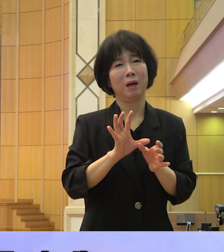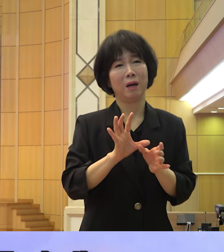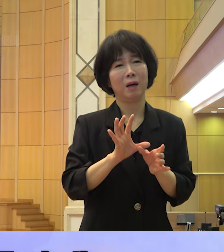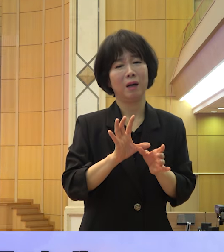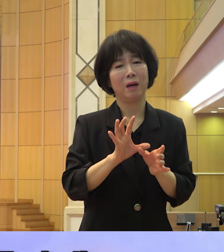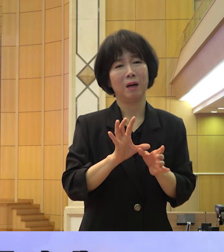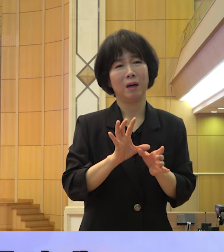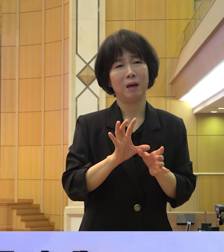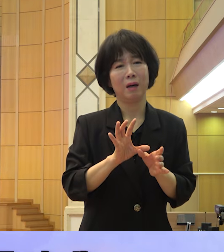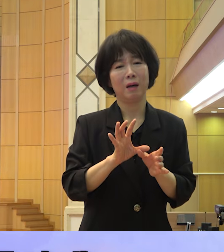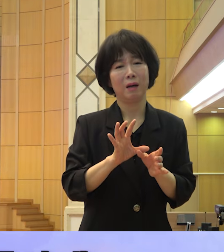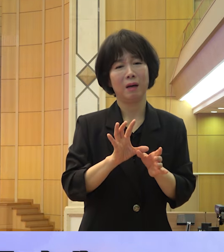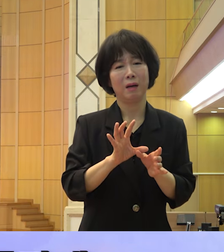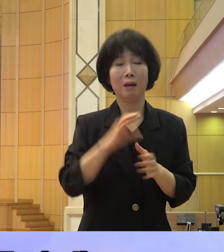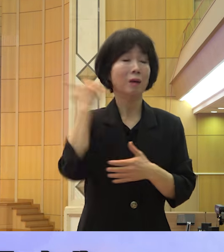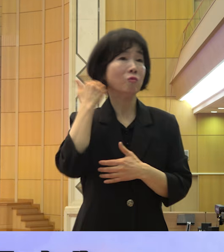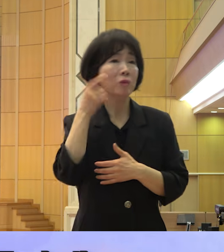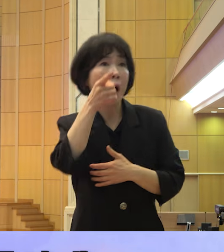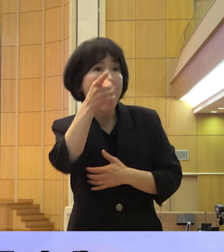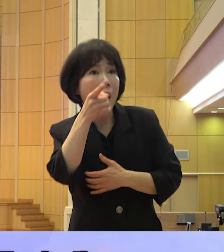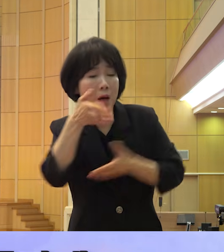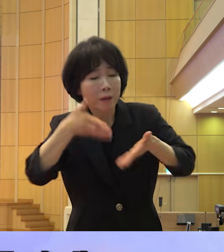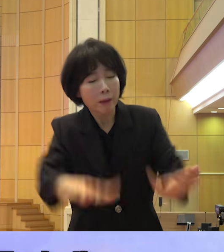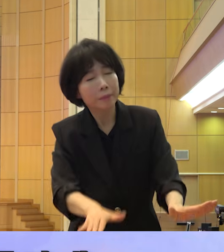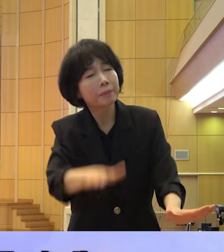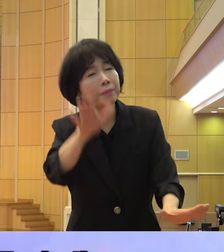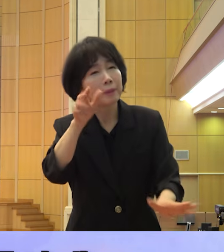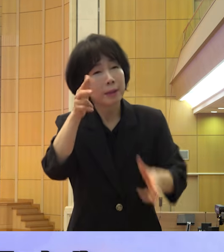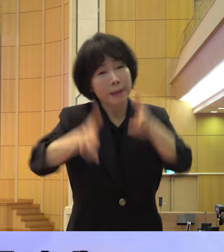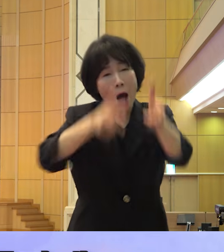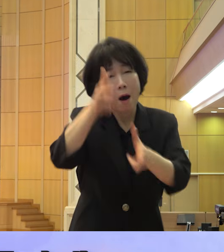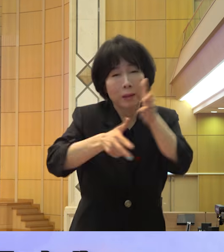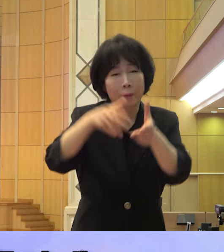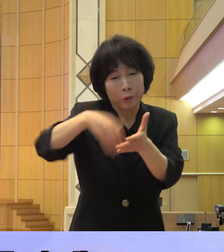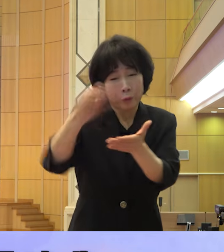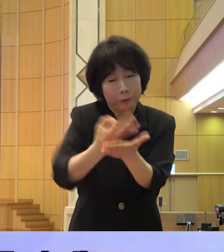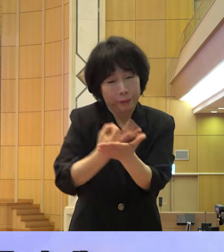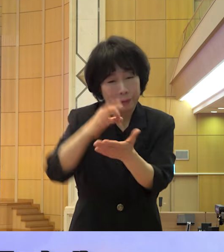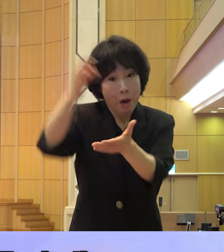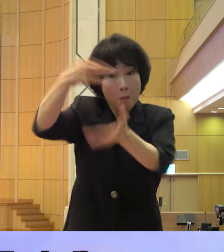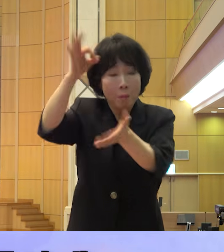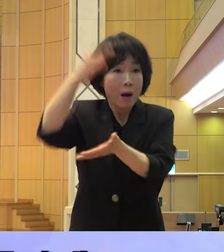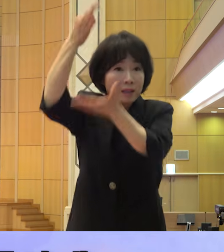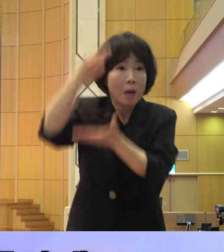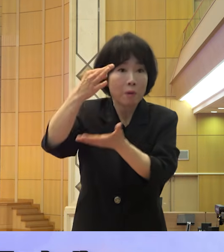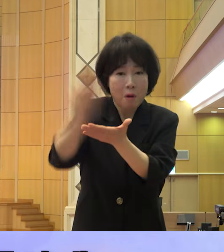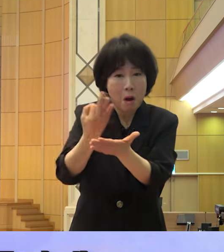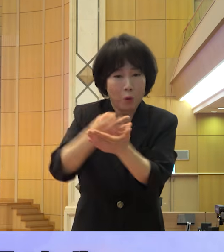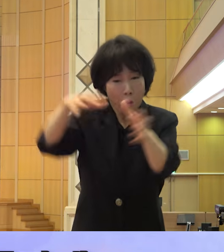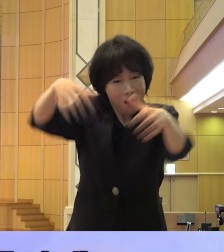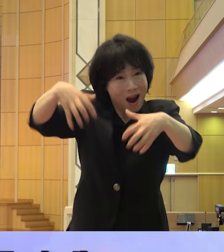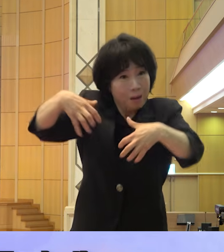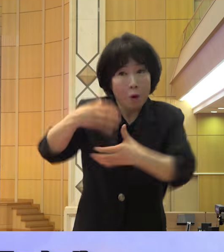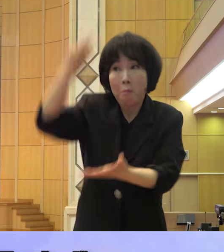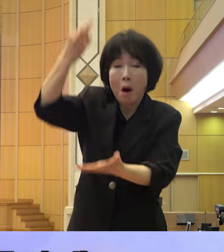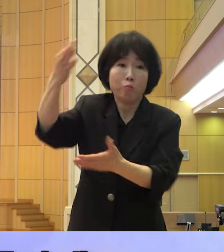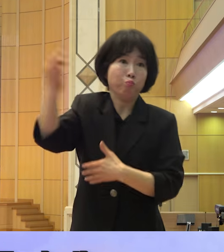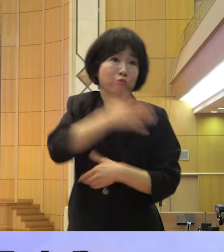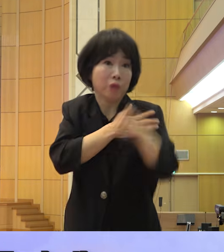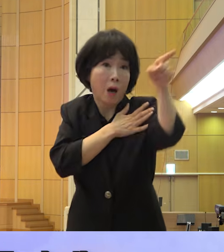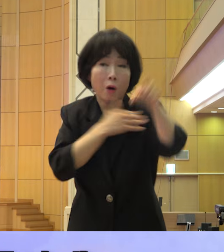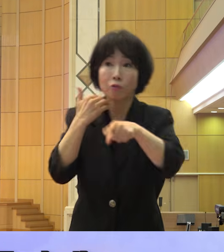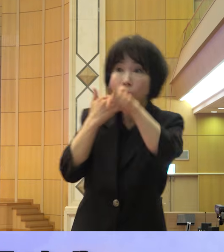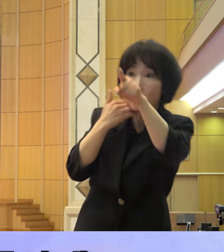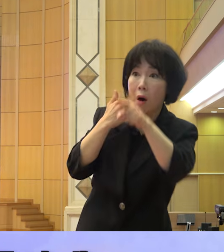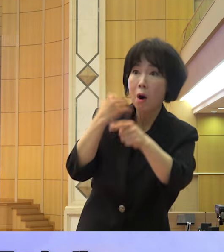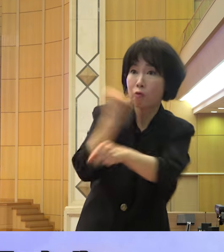태어나서 어떤 사람은 사업을 해서 성공했다고 하면서 많은 재물을 얻었고, 어떤 사람은 명예를